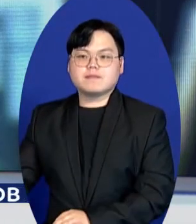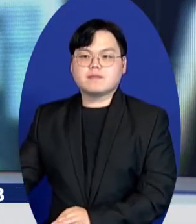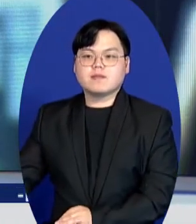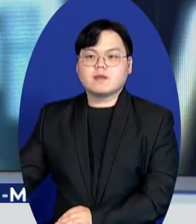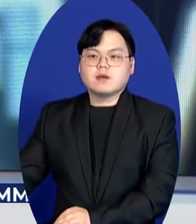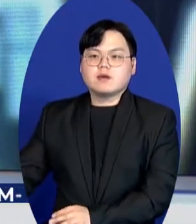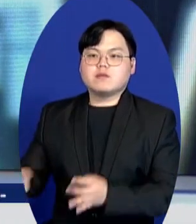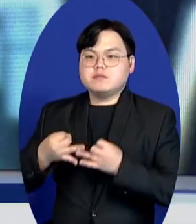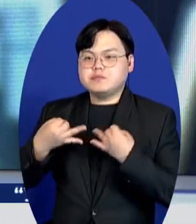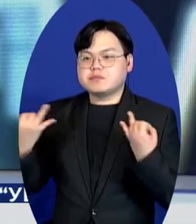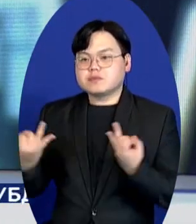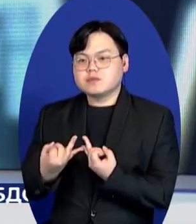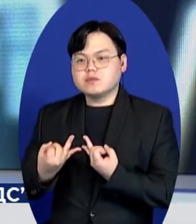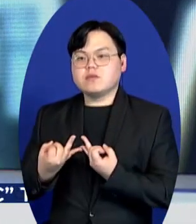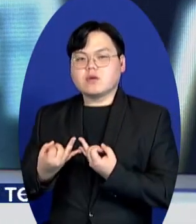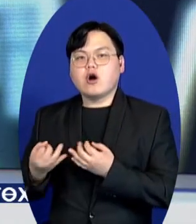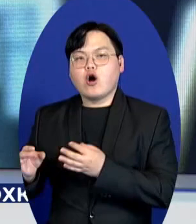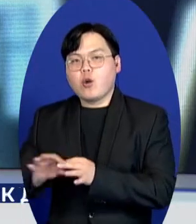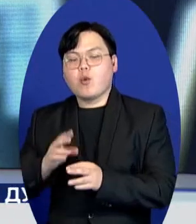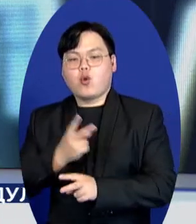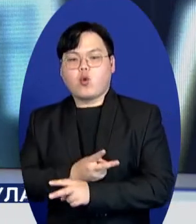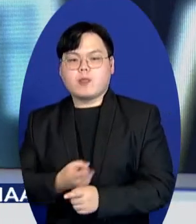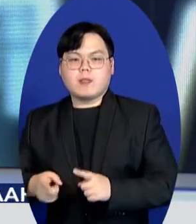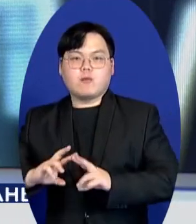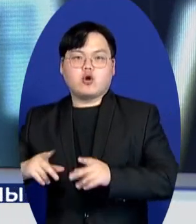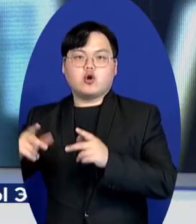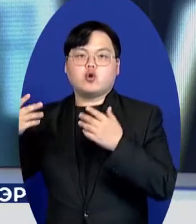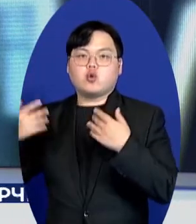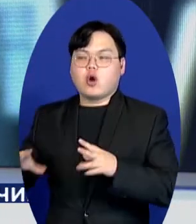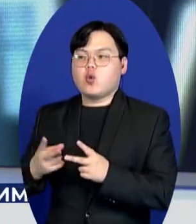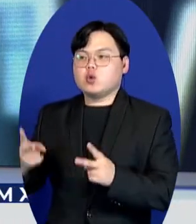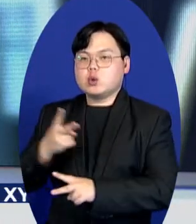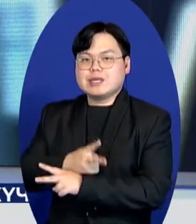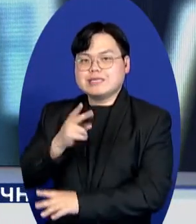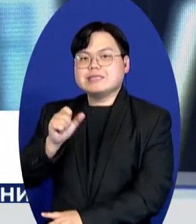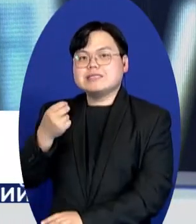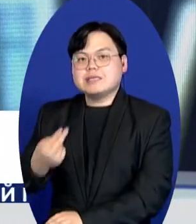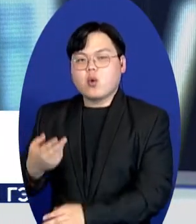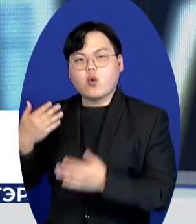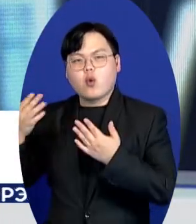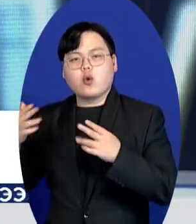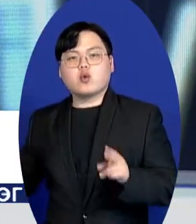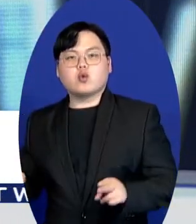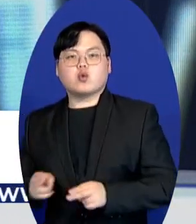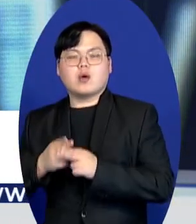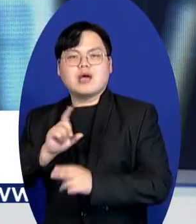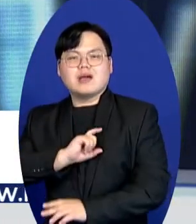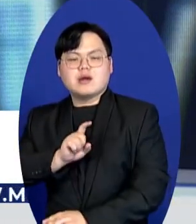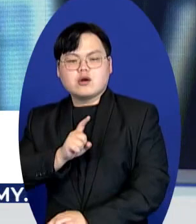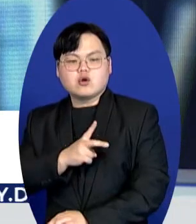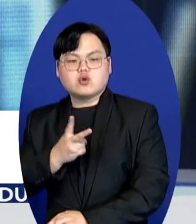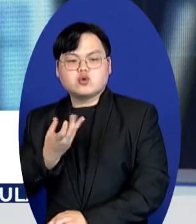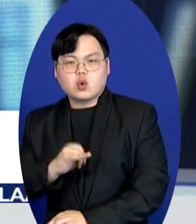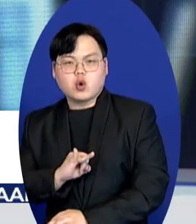За тэгвэл улсын хурал холбогдох хуулиудад нэмэлт өөрчлөлт оруулснаар үндсэн хуулийн цэцгийн их судлын хуралдааны дүгнэлтийг эргэцүүн ямар нэгэн